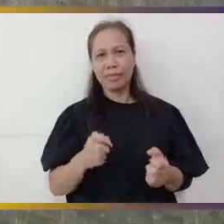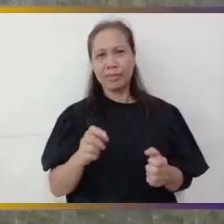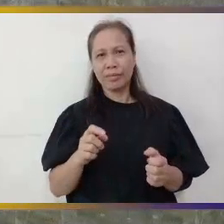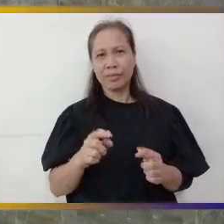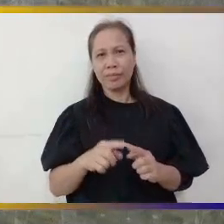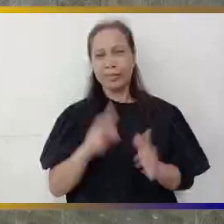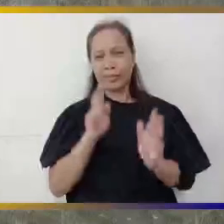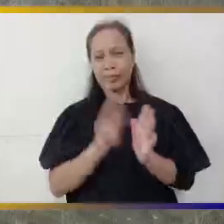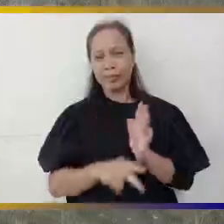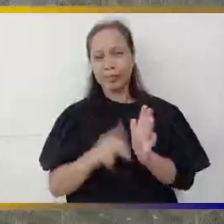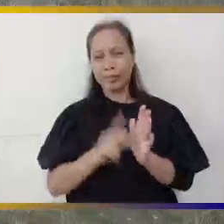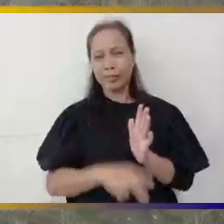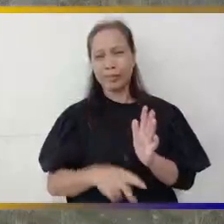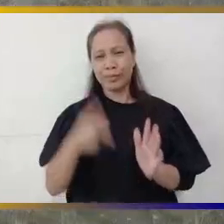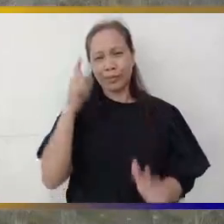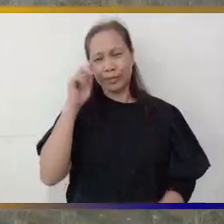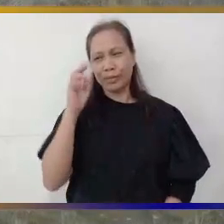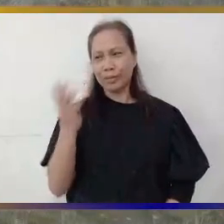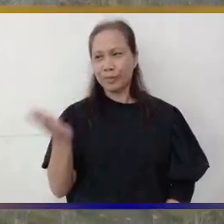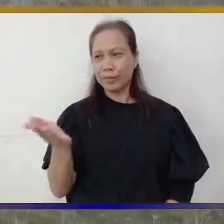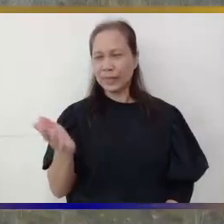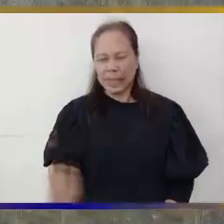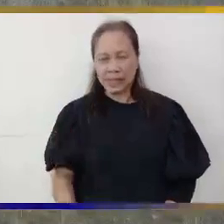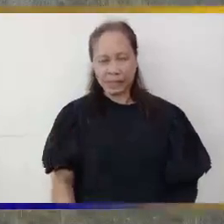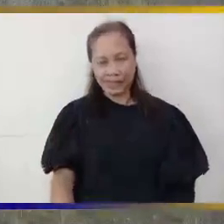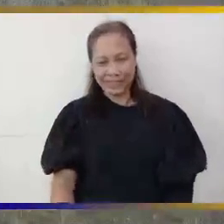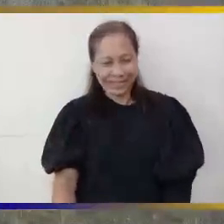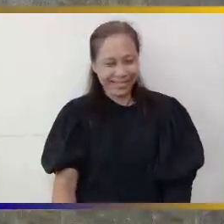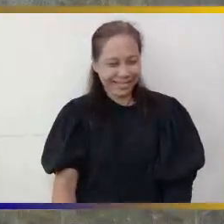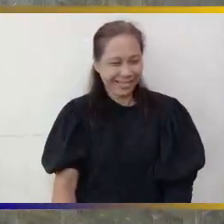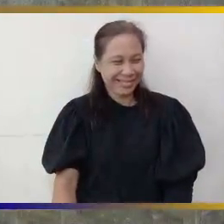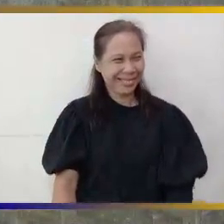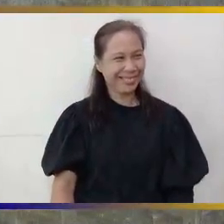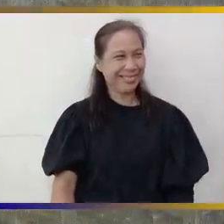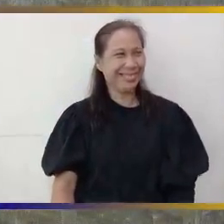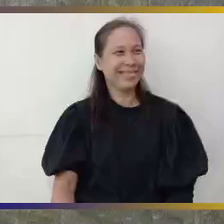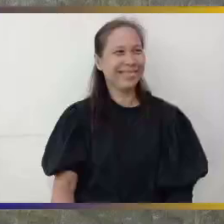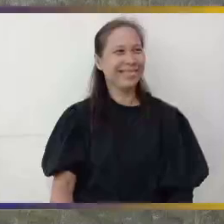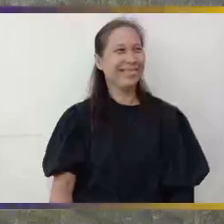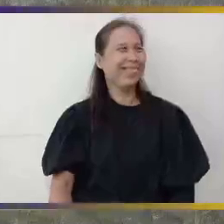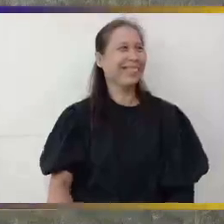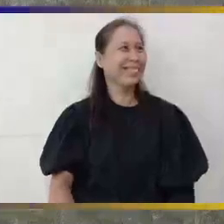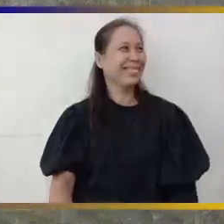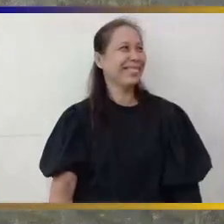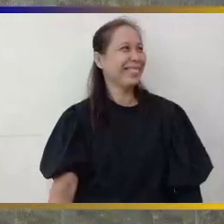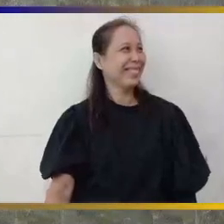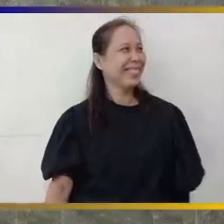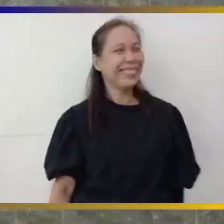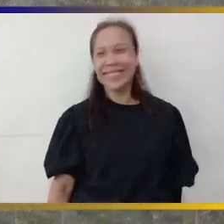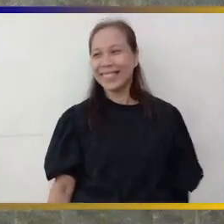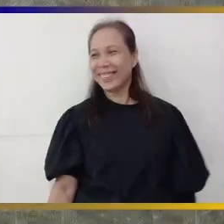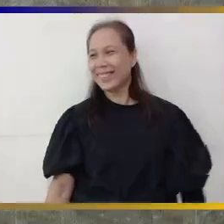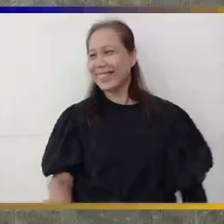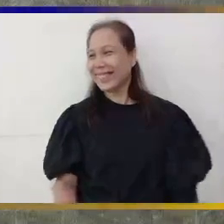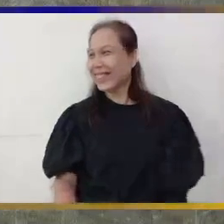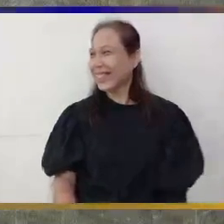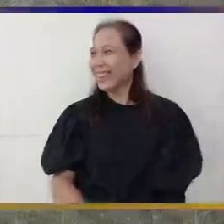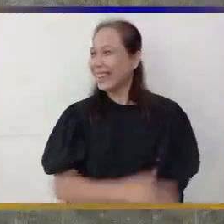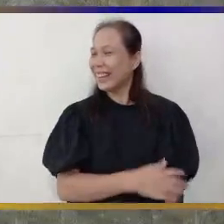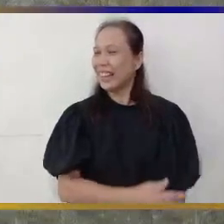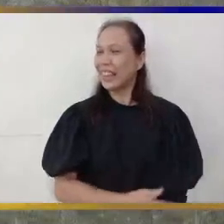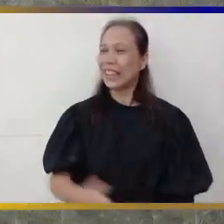akin G gusto ko lang kayong mamatay pero ayoko kayong pumatay